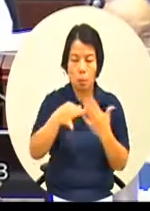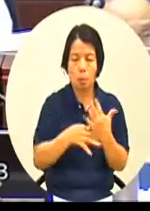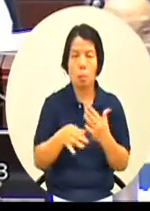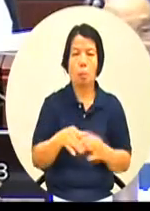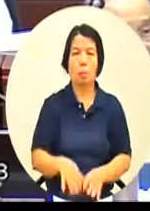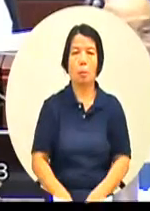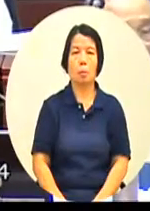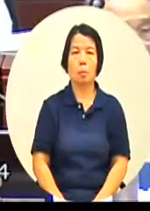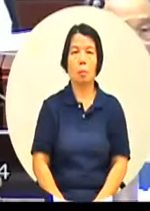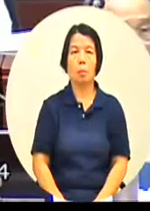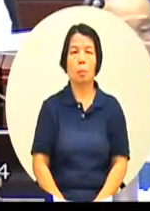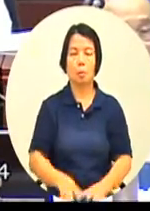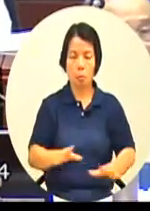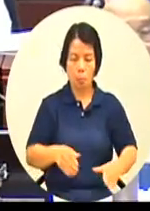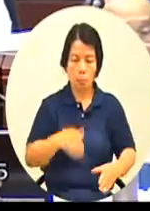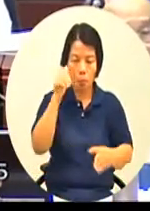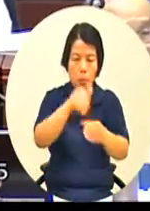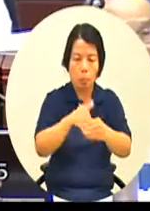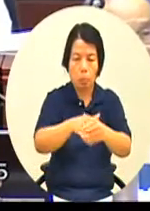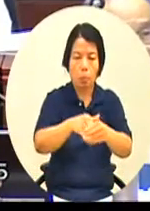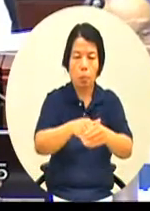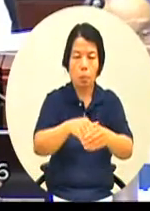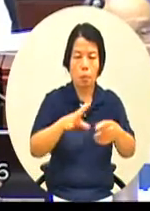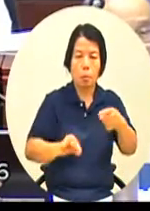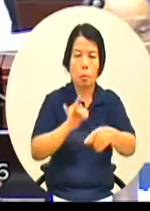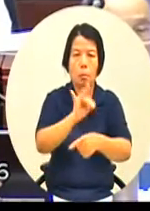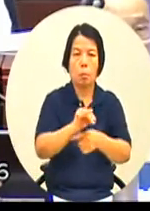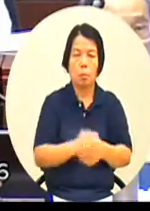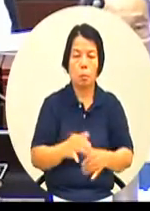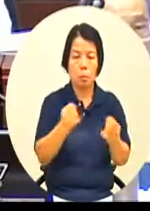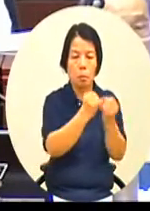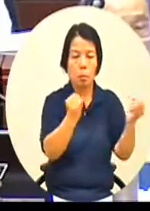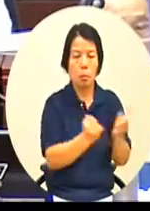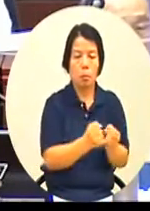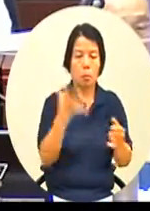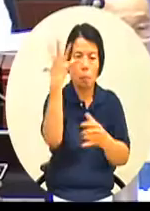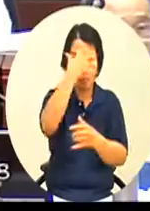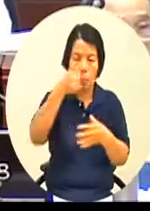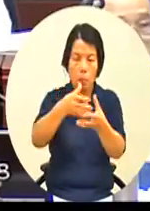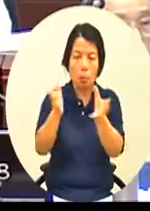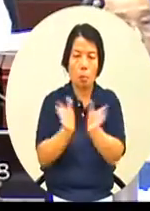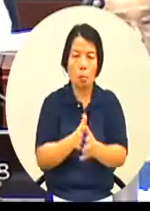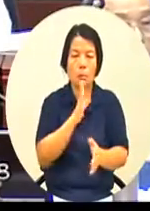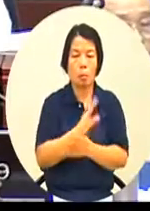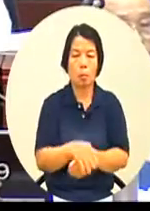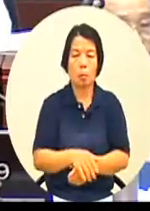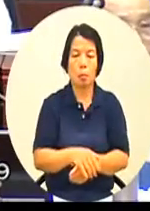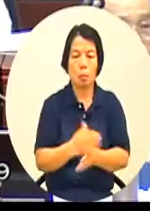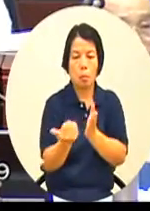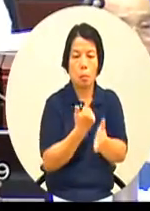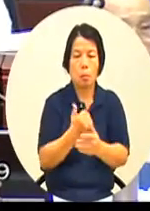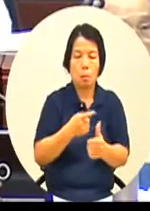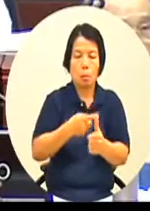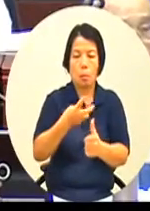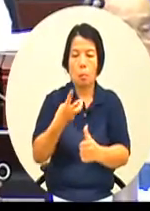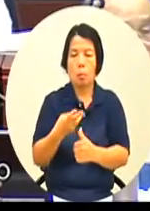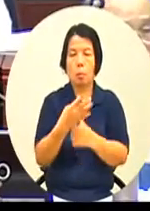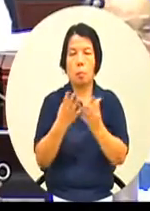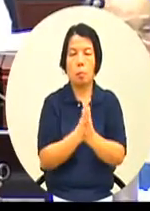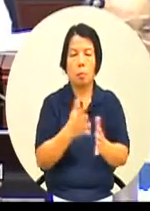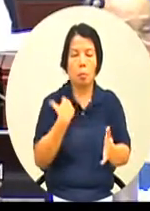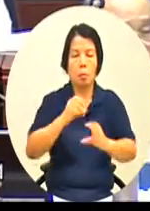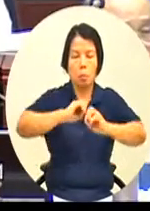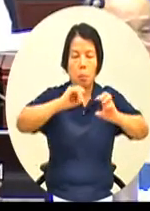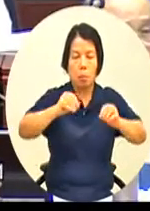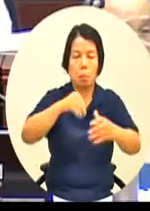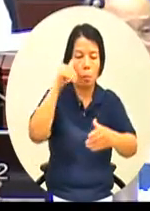没错。那我们的投票率啊、我们那个护理跟高龄的哈、因为是前世的，其实很难宣传，所以投票率很低。